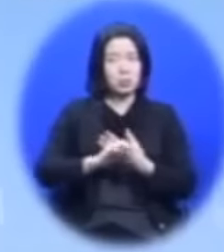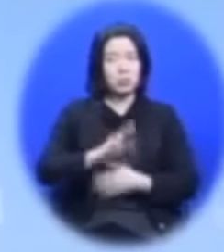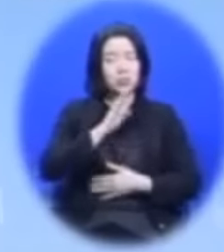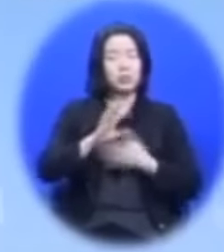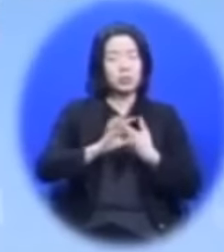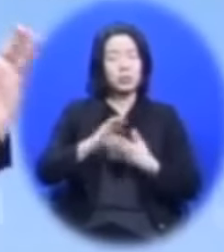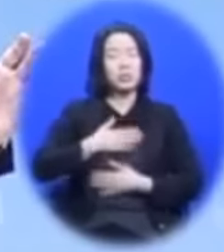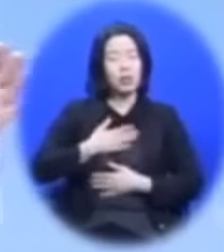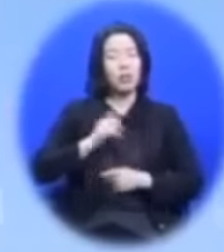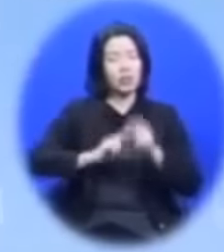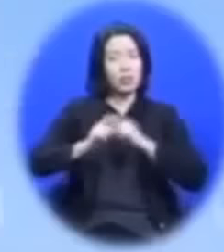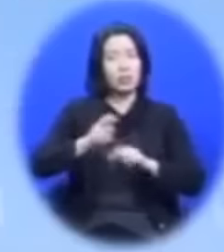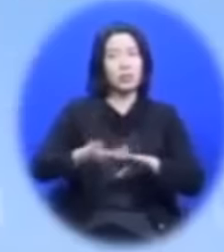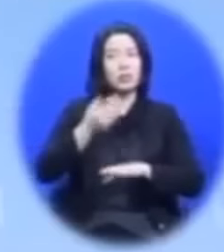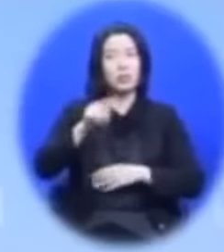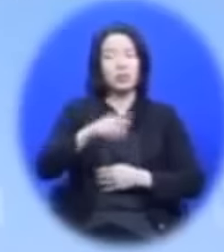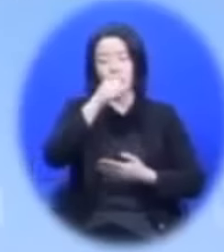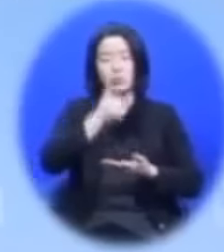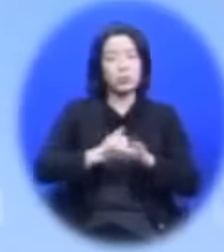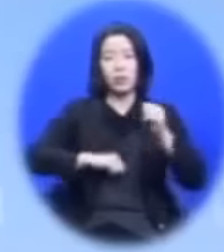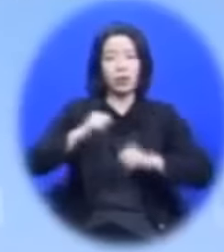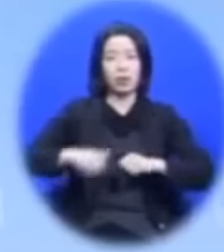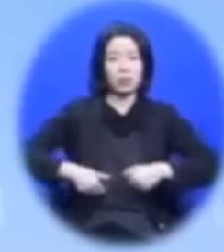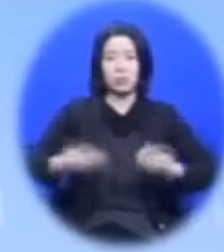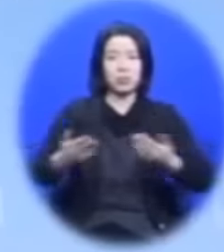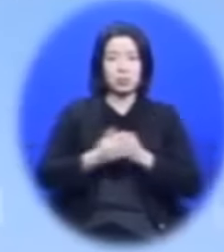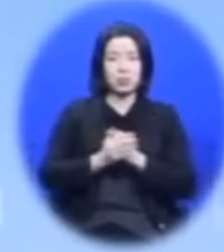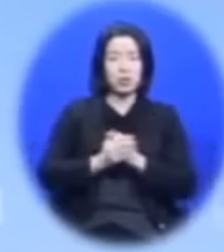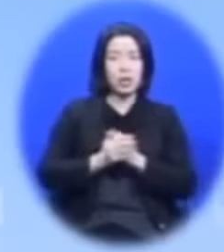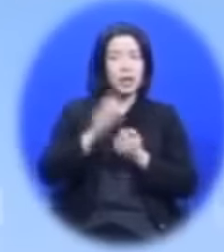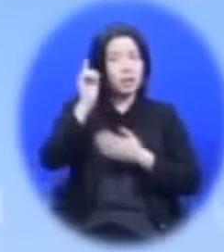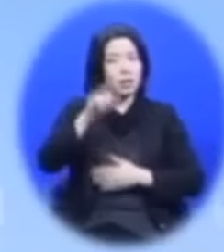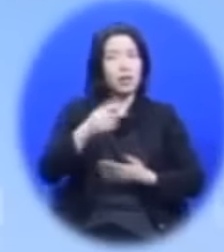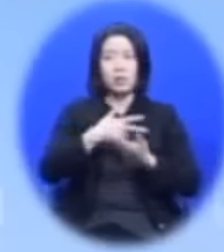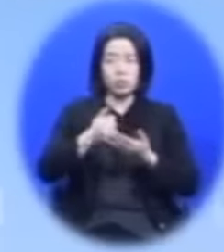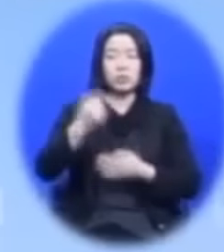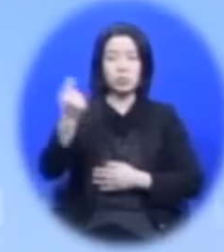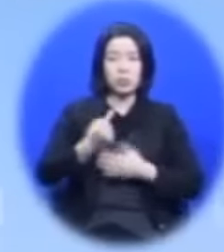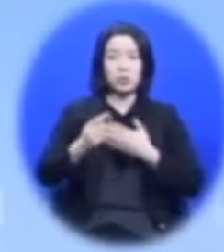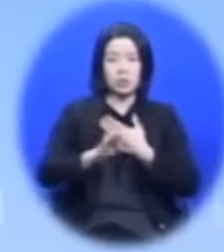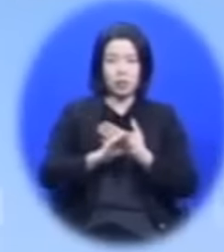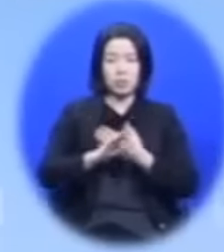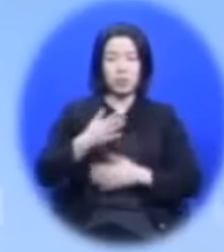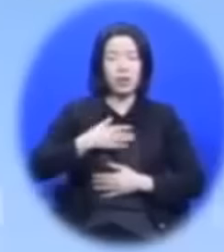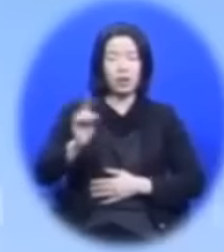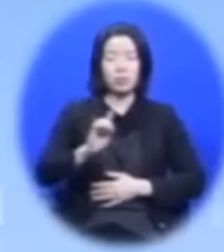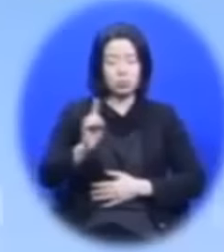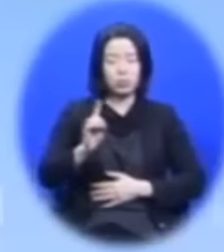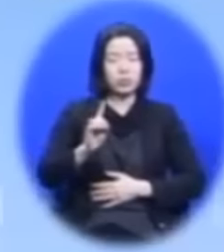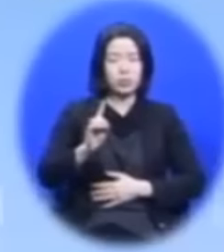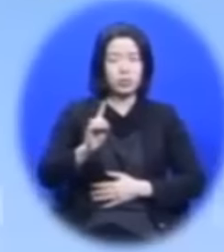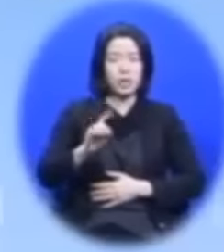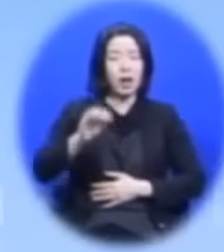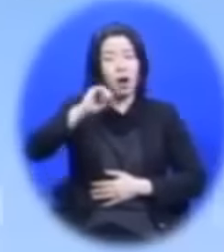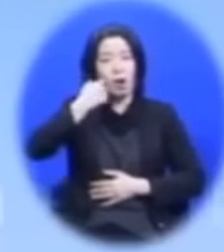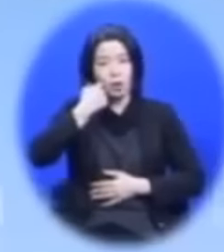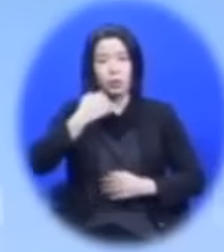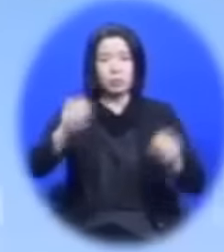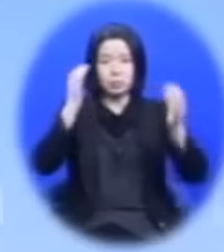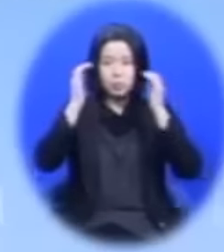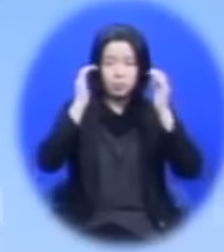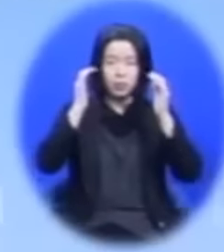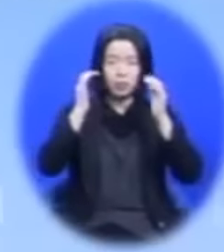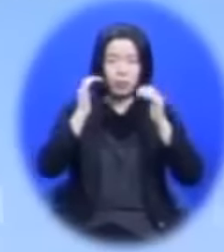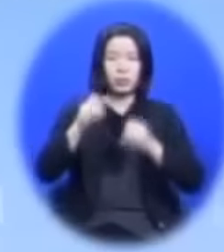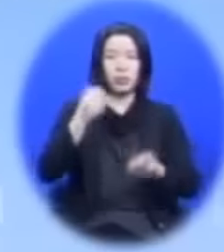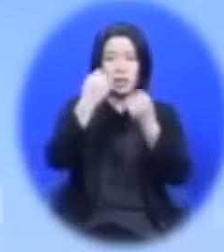내가 더 이상 그 죄를 왜 짓겠습니까? 내일 주님이 오신다면 내가 무슨 어려움을 겪어도,